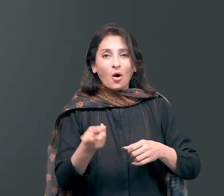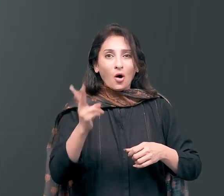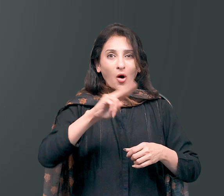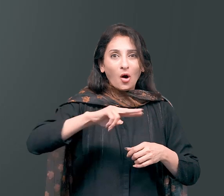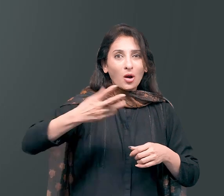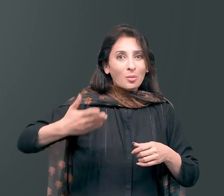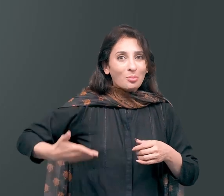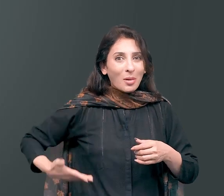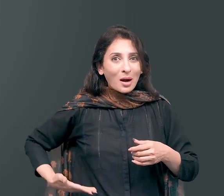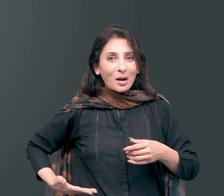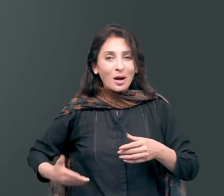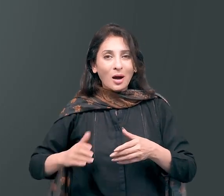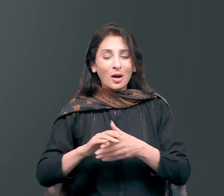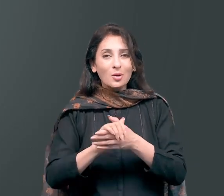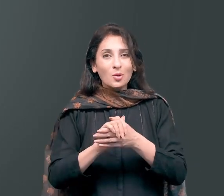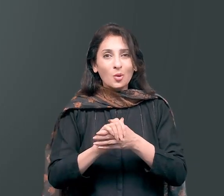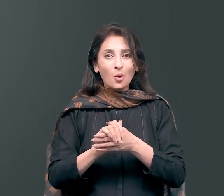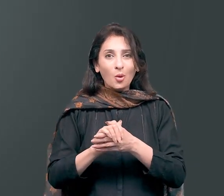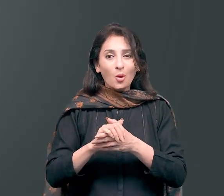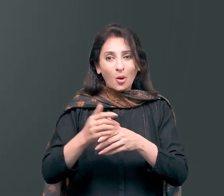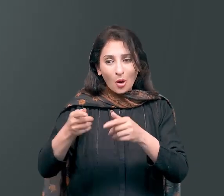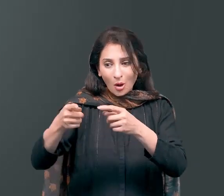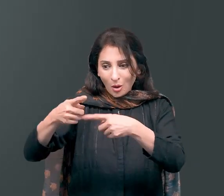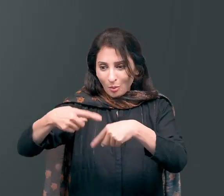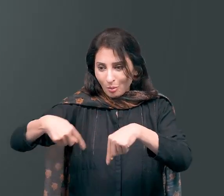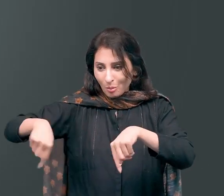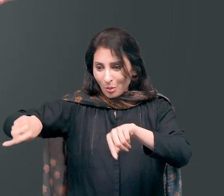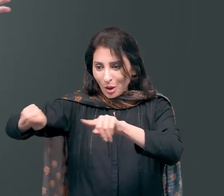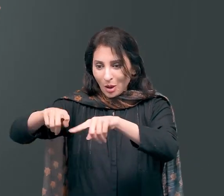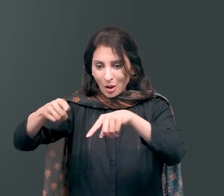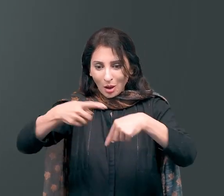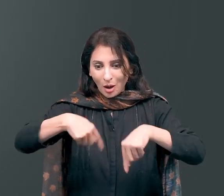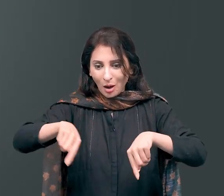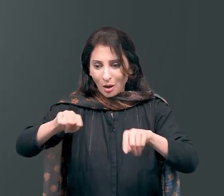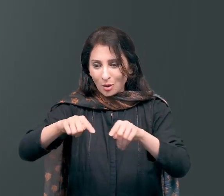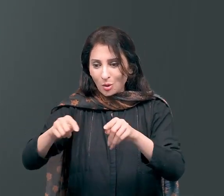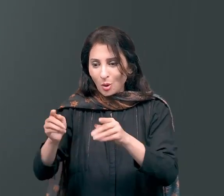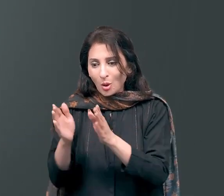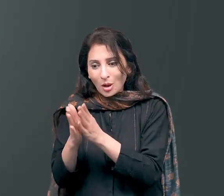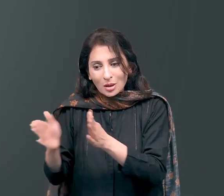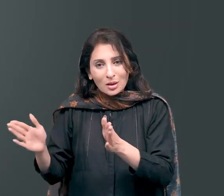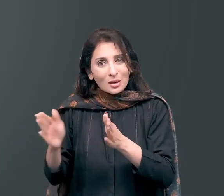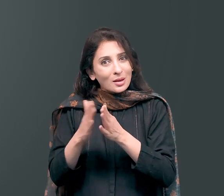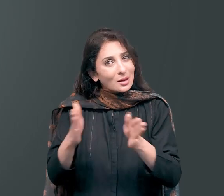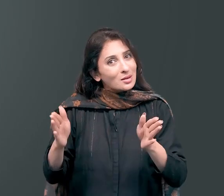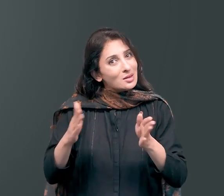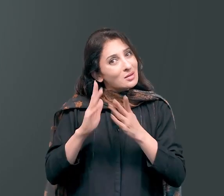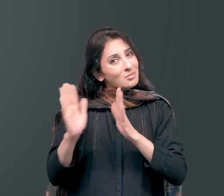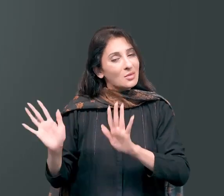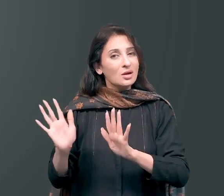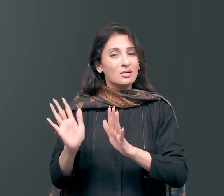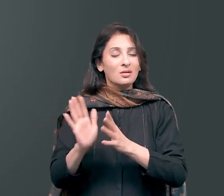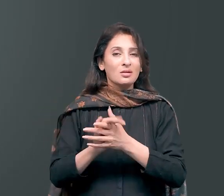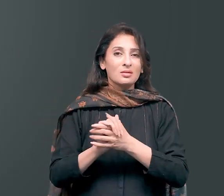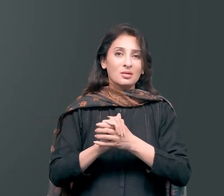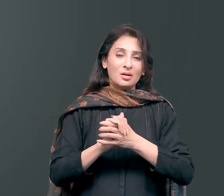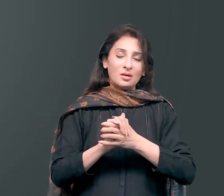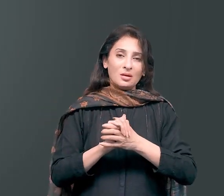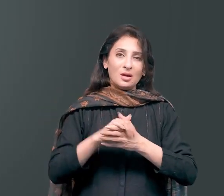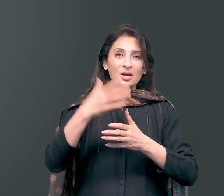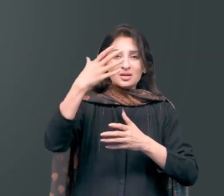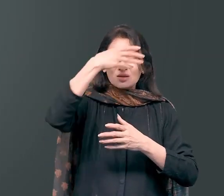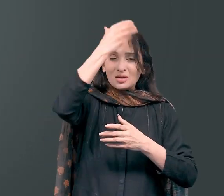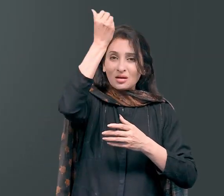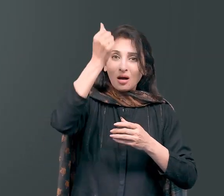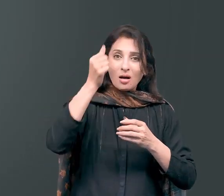کو تقسیم کیا جا رہا تھا۔ لیکن ہندوستان چونکہ خانہ جنگی کی طرف بڑی تیزی سے دوڑ رہا تھا، لارڈ ماؤنٹ بیٹن